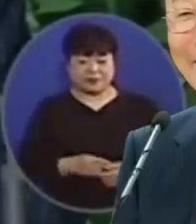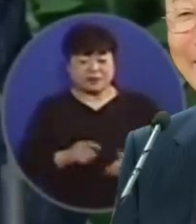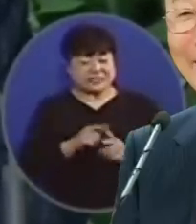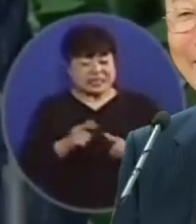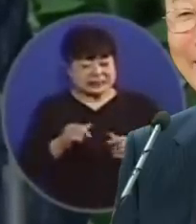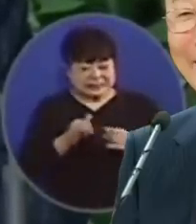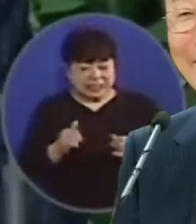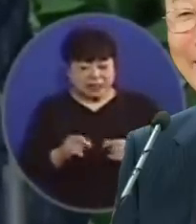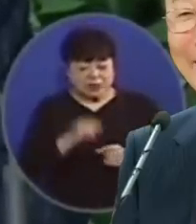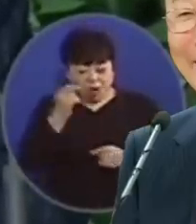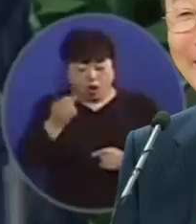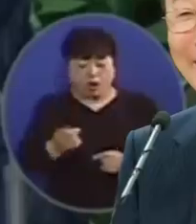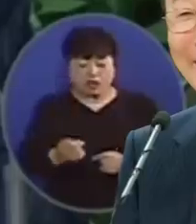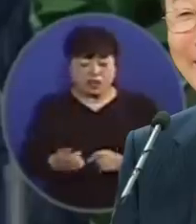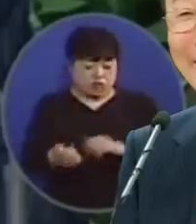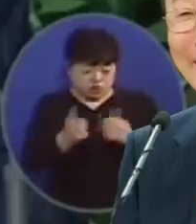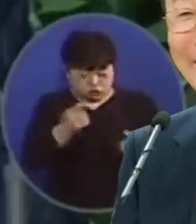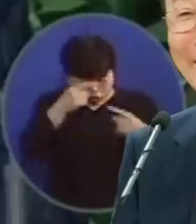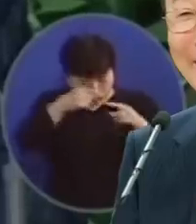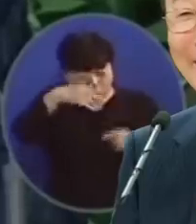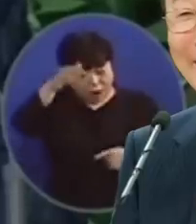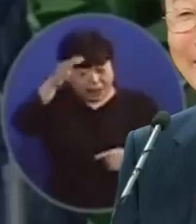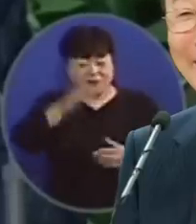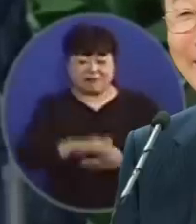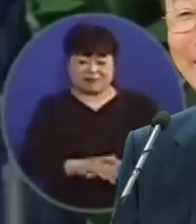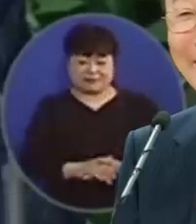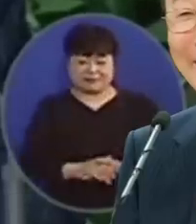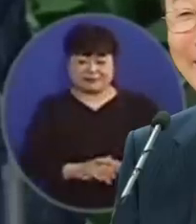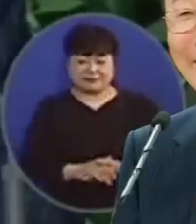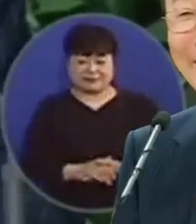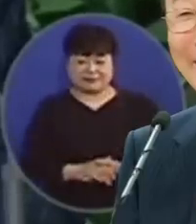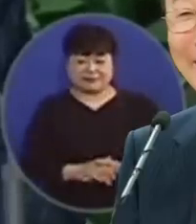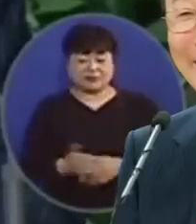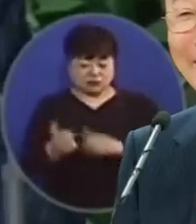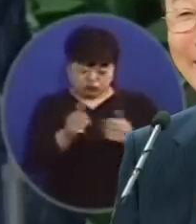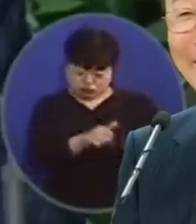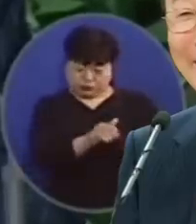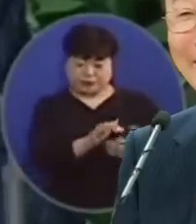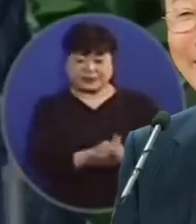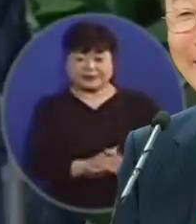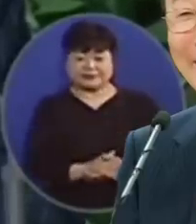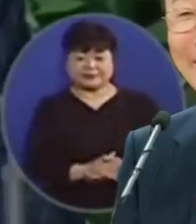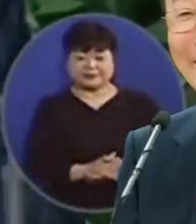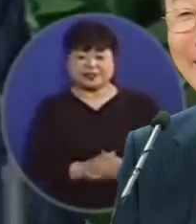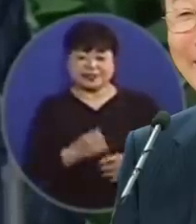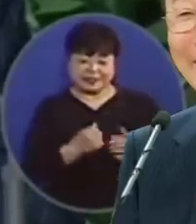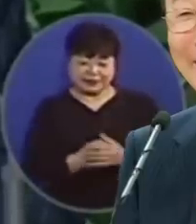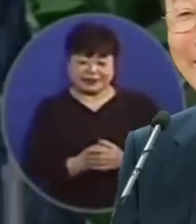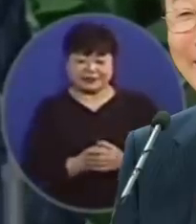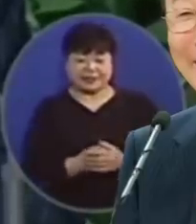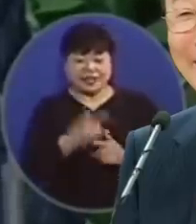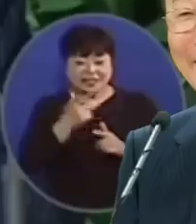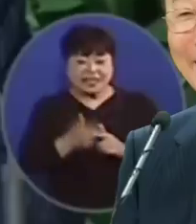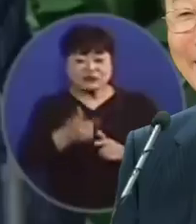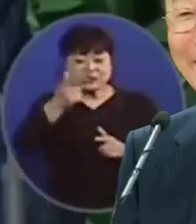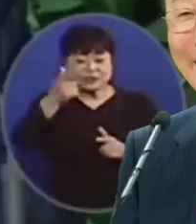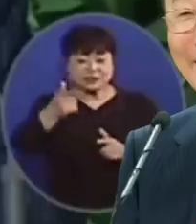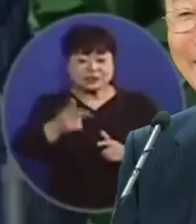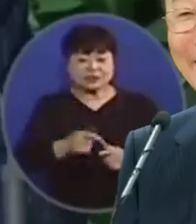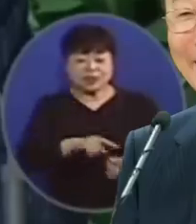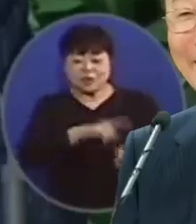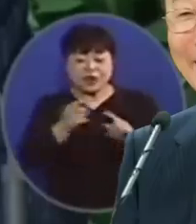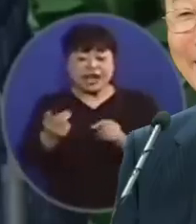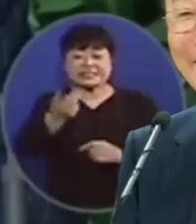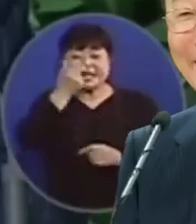사람은 영원한 지옥으로 가는 순간이 죽음인 것입니다. 그러므로 예수님이 우리의